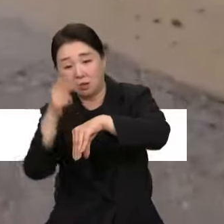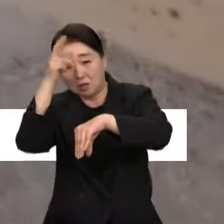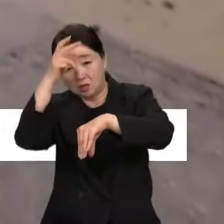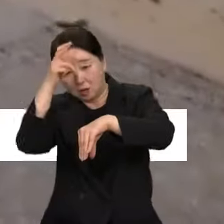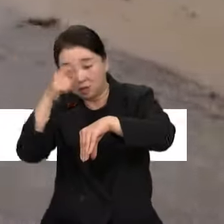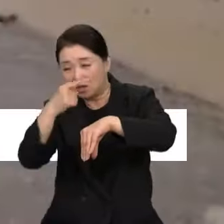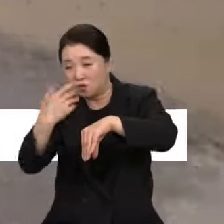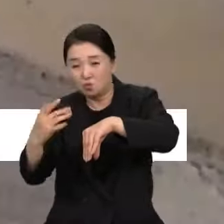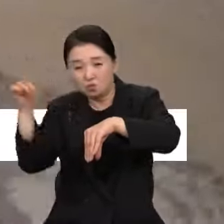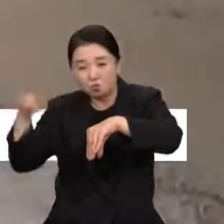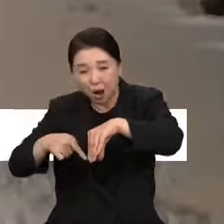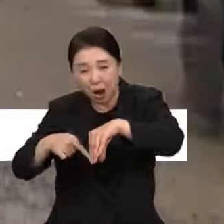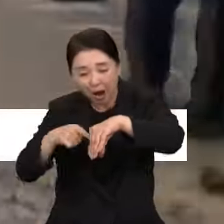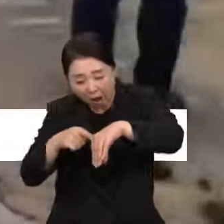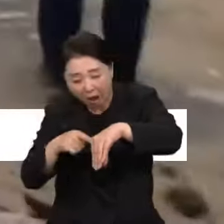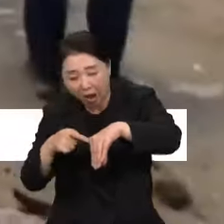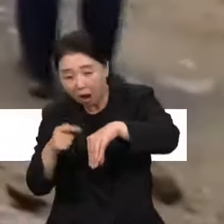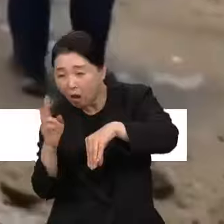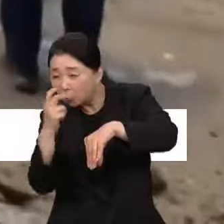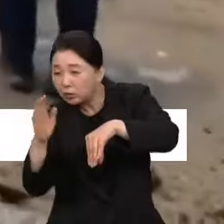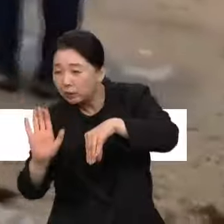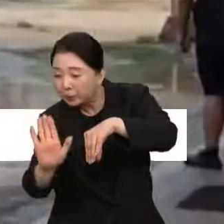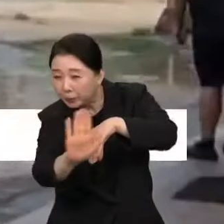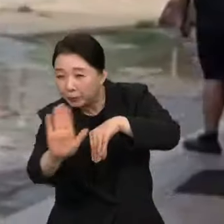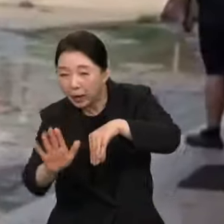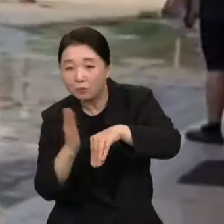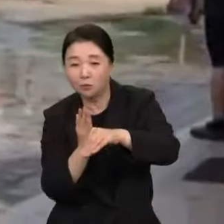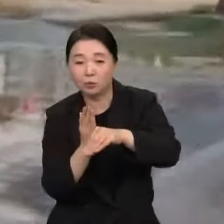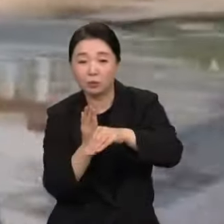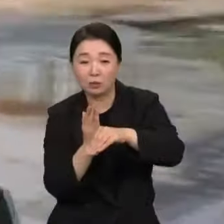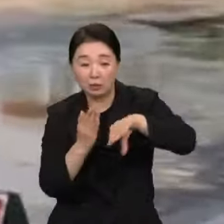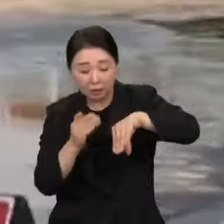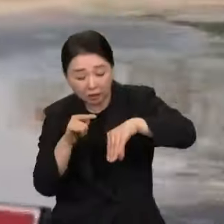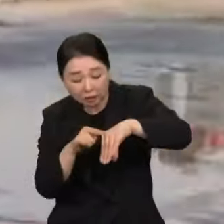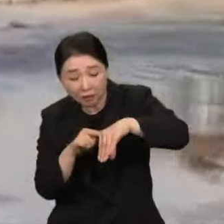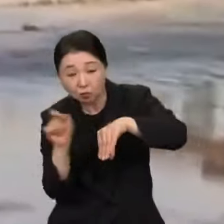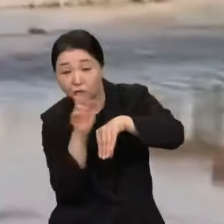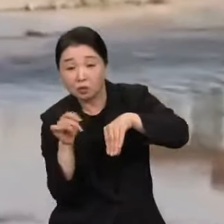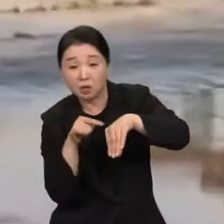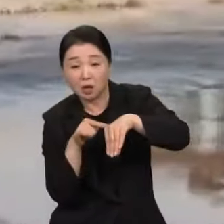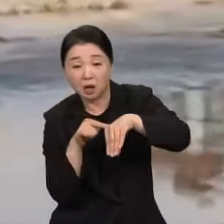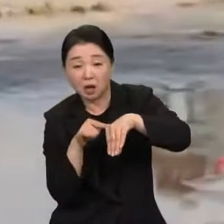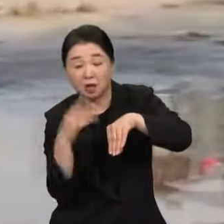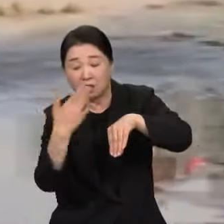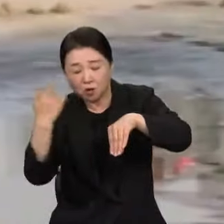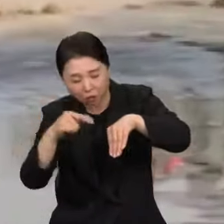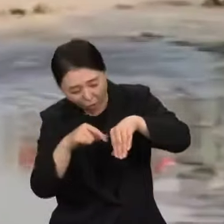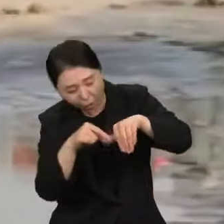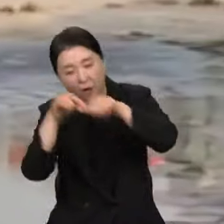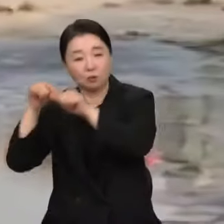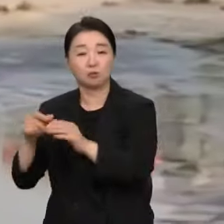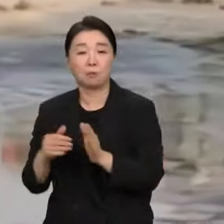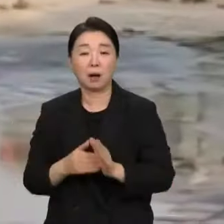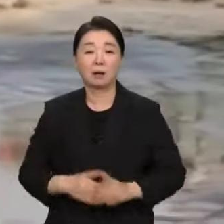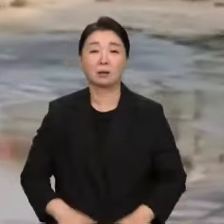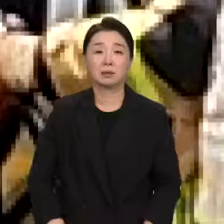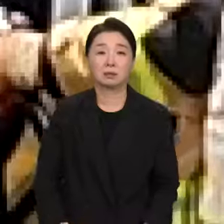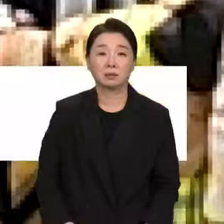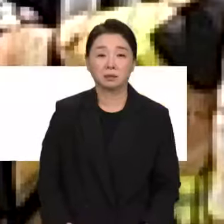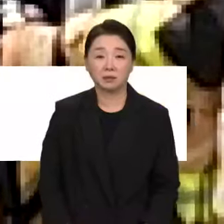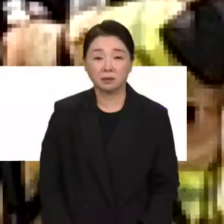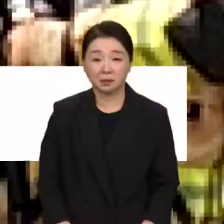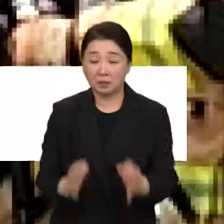경찰분들이나 119 대원들이 와서 통제하고 있는 와중에 택시에 타고 있던 운전자는 소방에 의해 구조됐습니다.